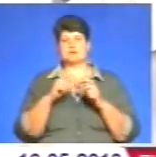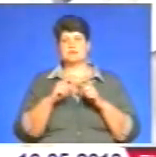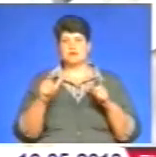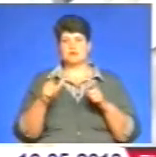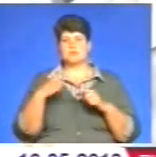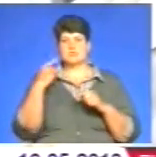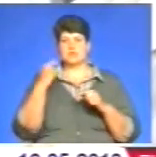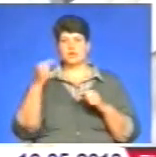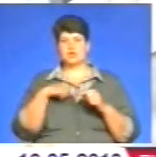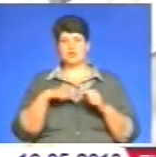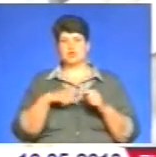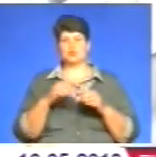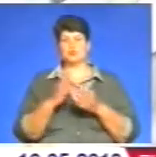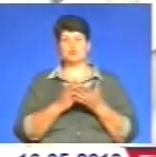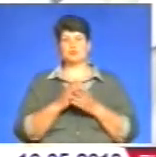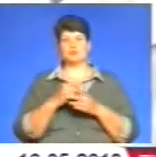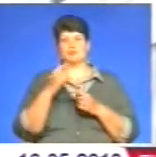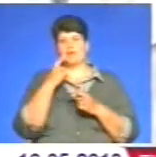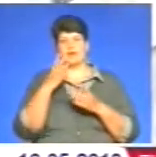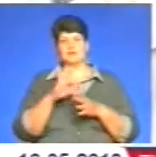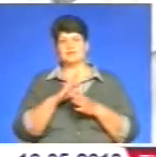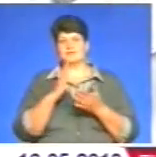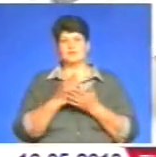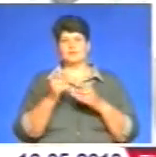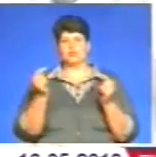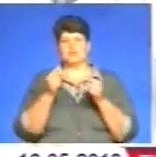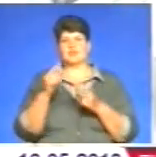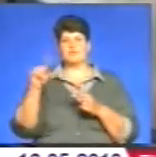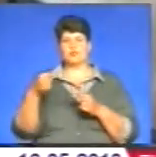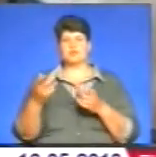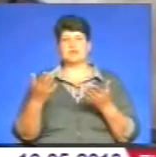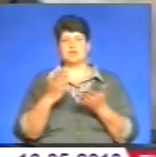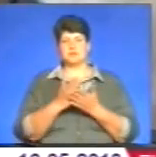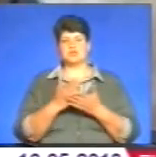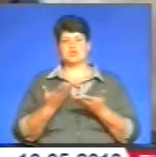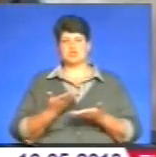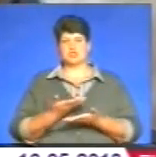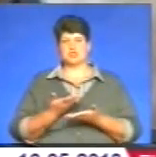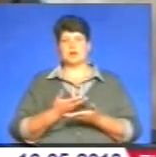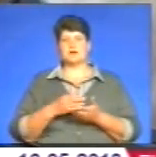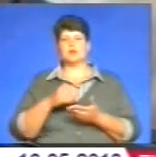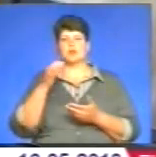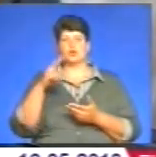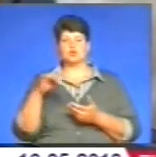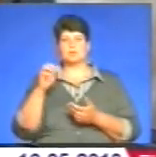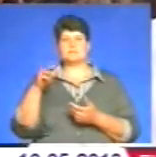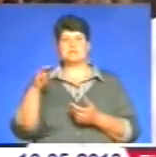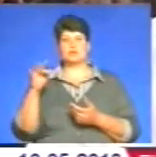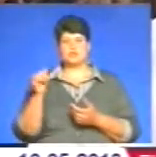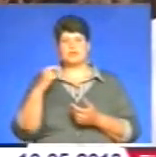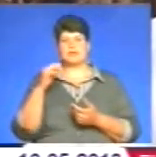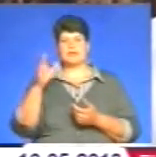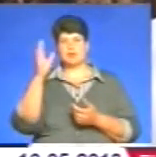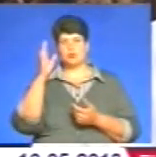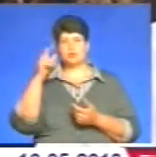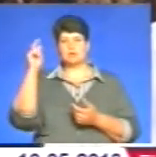далеко не відповідають тим вимогам які висуває життя психологічних наук Іван Данилюк до Тернополя